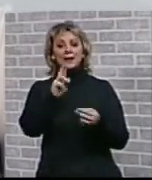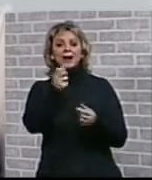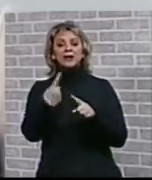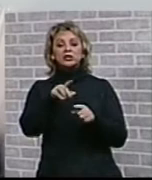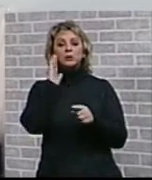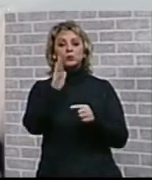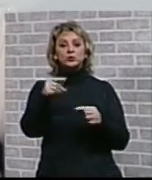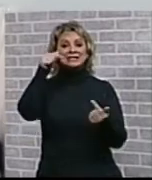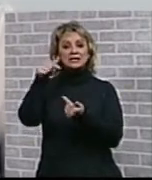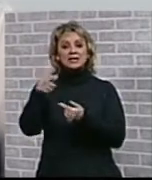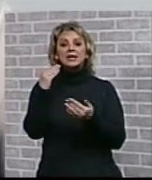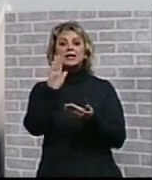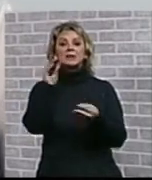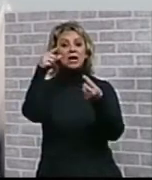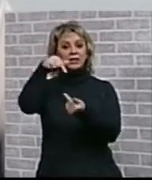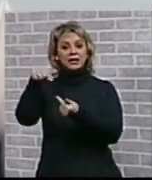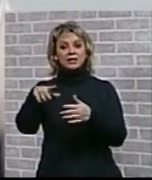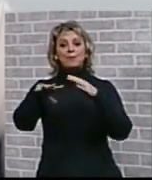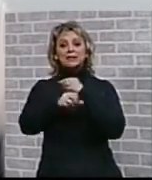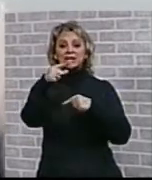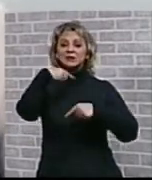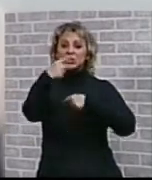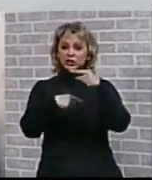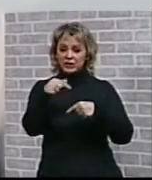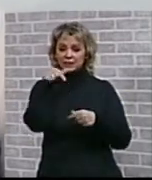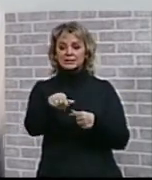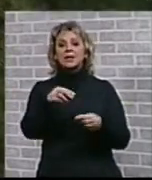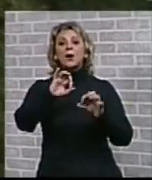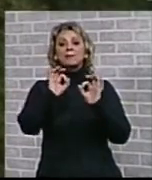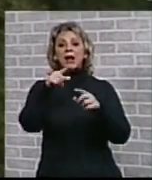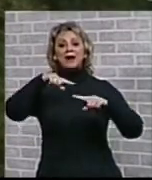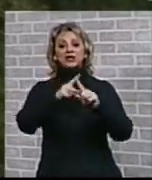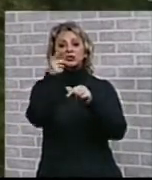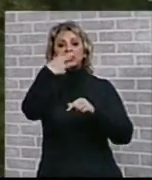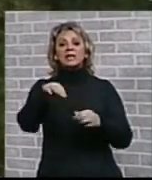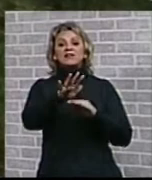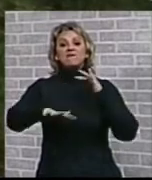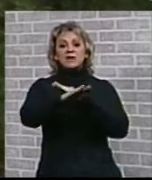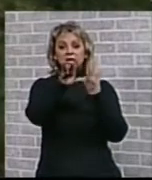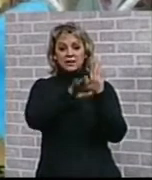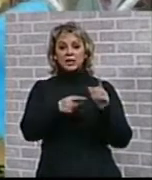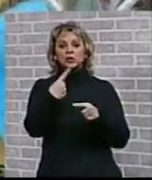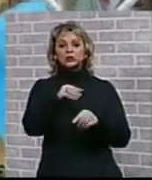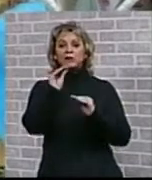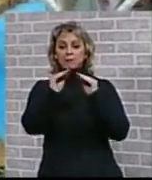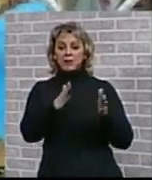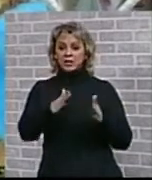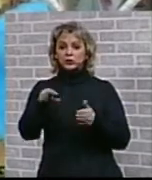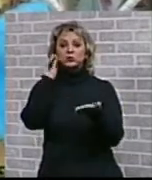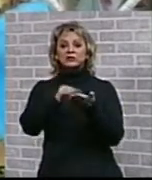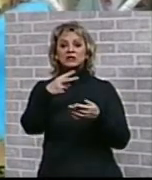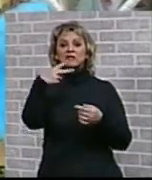это будет стыковаться именно конкретно с последними тенденциями, правильно, архитектурными. Перечень дворов, которые приведут в порядок в этом году,